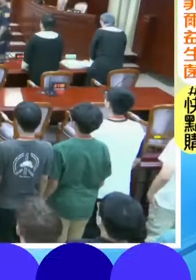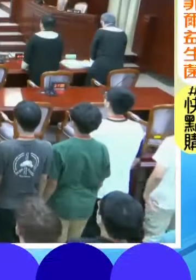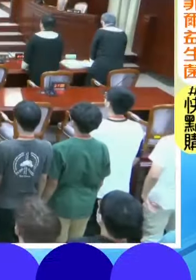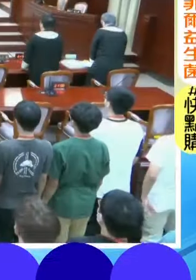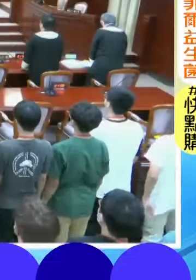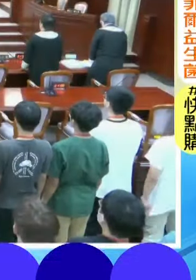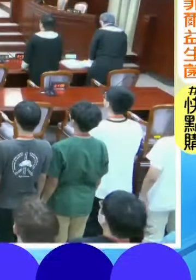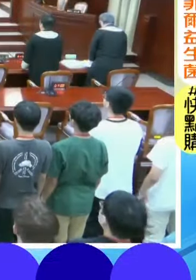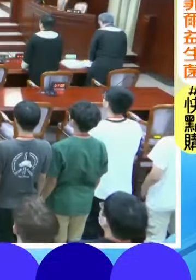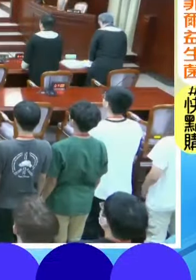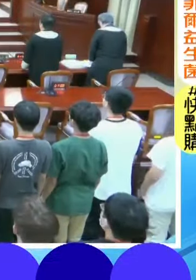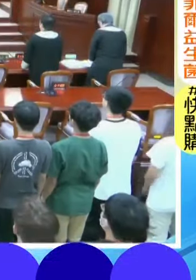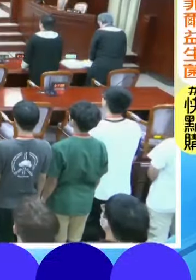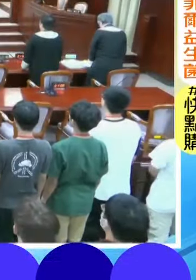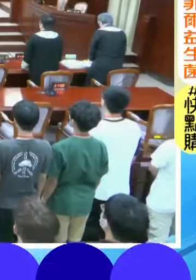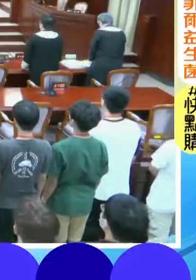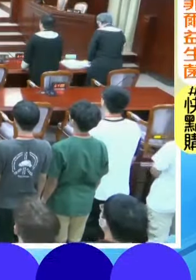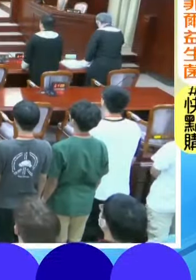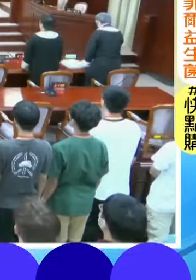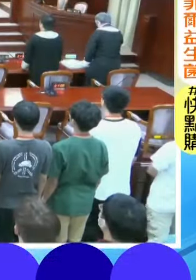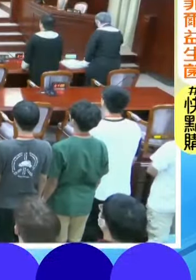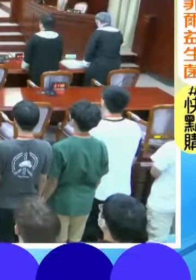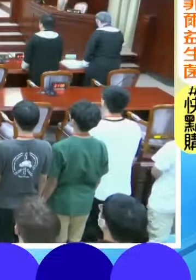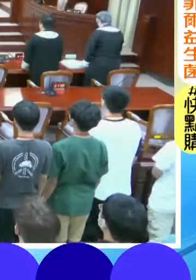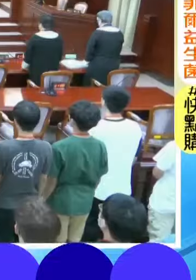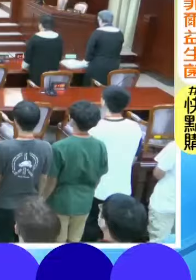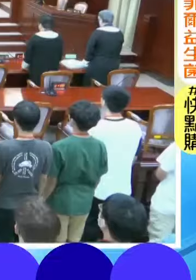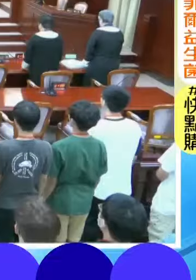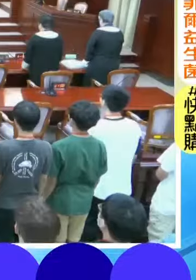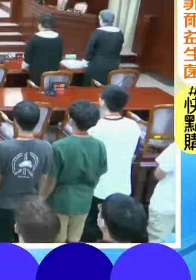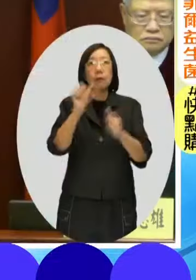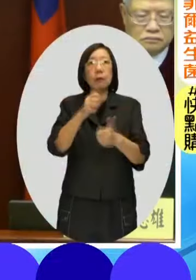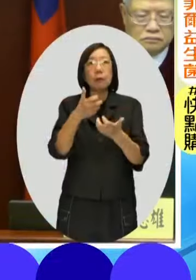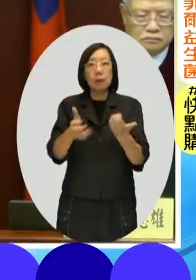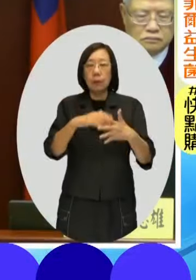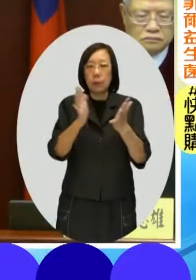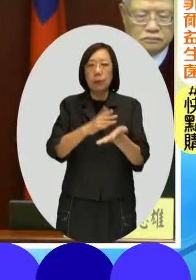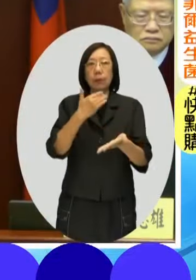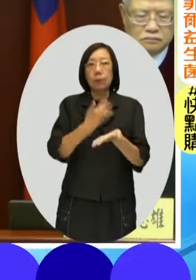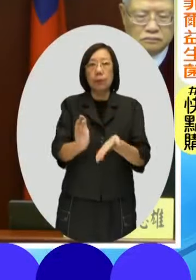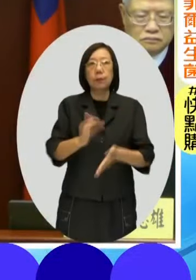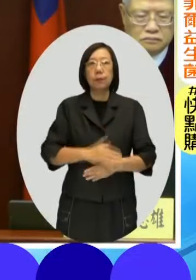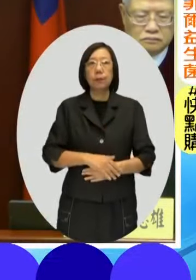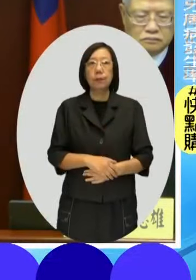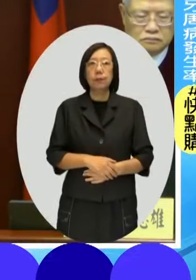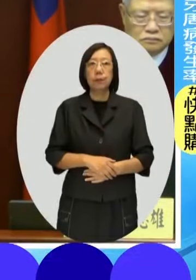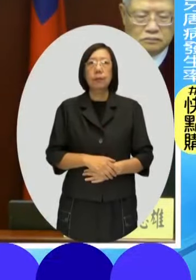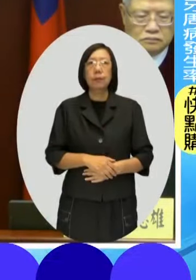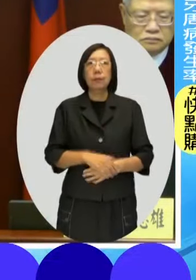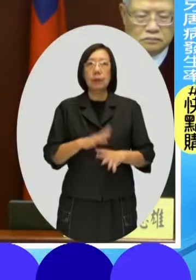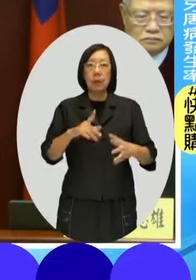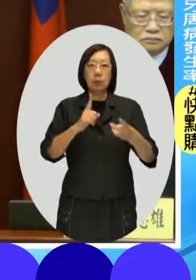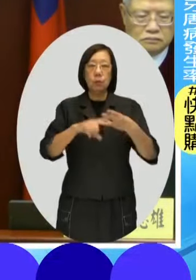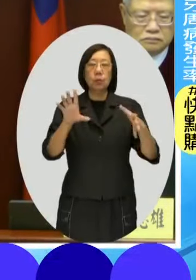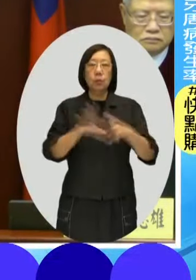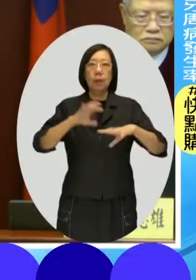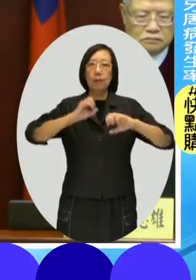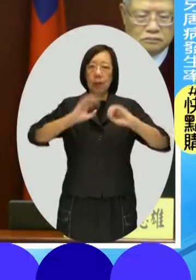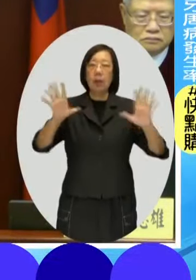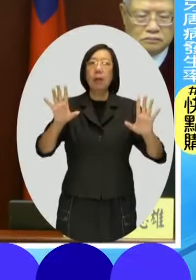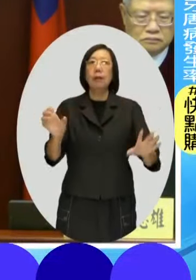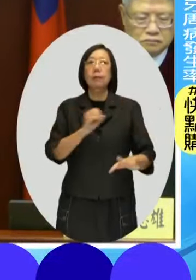后再讲说，我没有特定要杀谁，这个呢就不叫直接故意，这个叫做间接故意。好，或者呢你要杀一个人之前啊，你先喝酒，